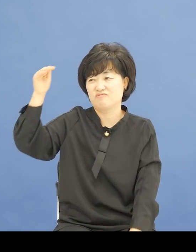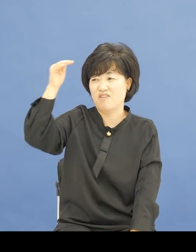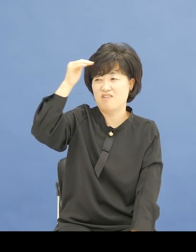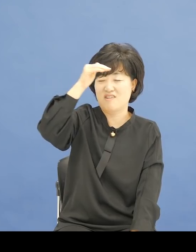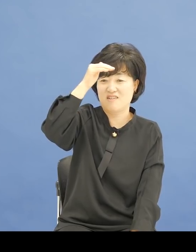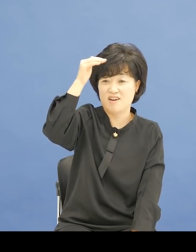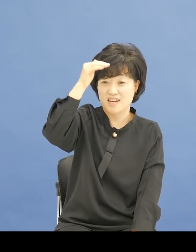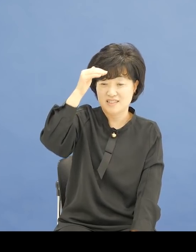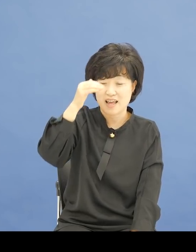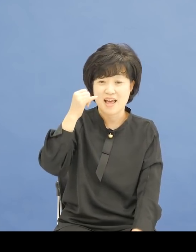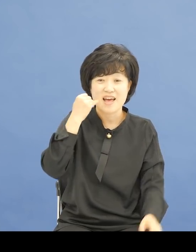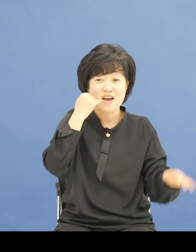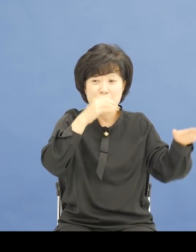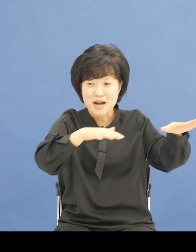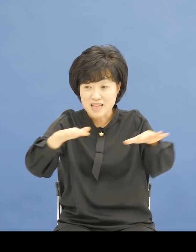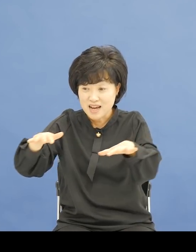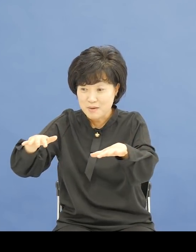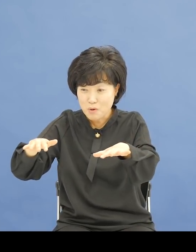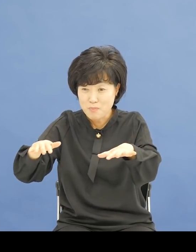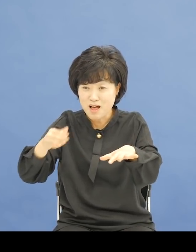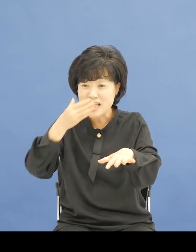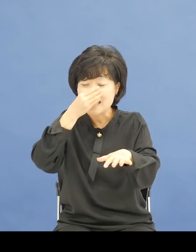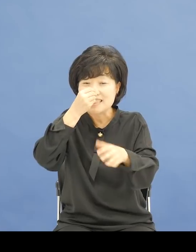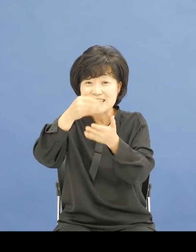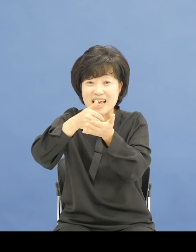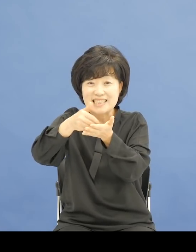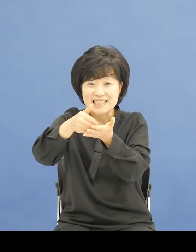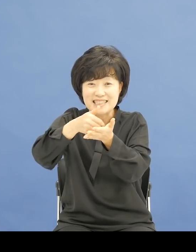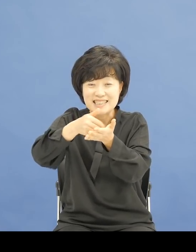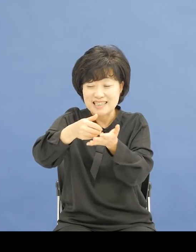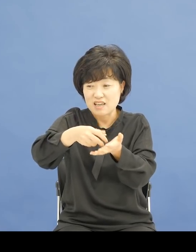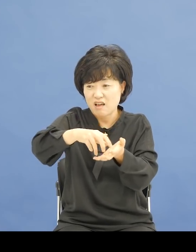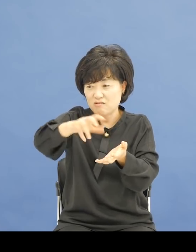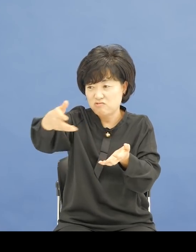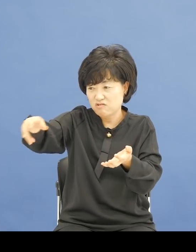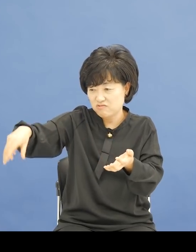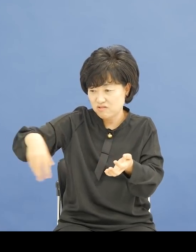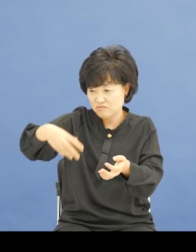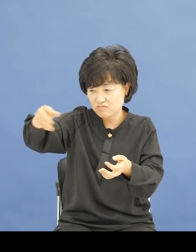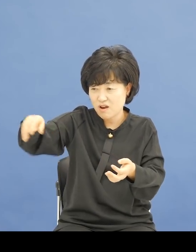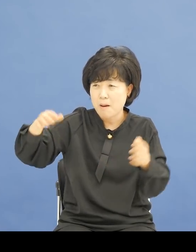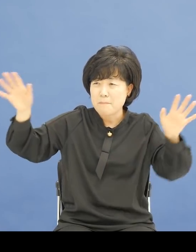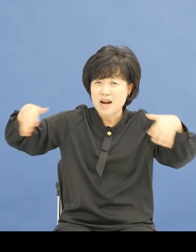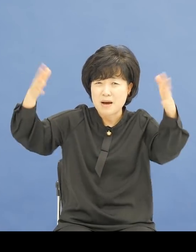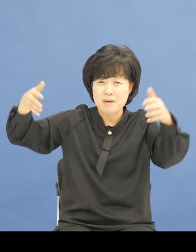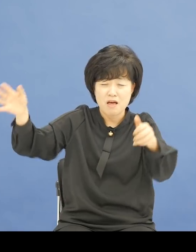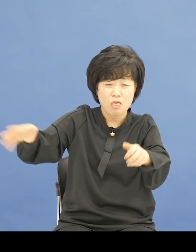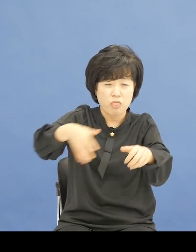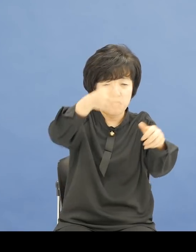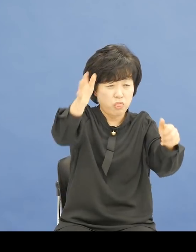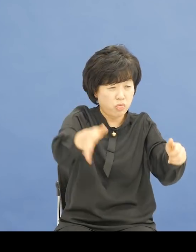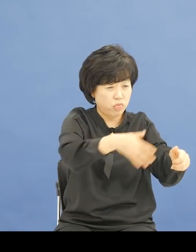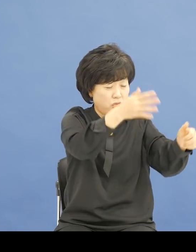바닷가에 가면 바람이 불 때 꼭 그 쓰레기 버렸던 것들이 이렇게 막 굴러가지 않아요? 뒹굴죠. 예. 저 같더라고요 그게.